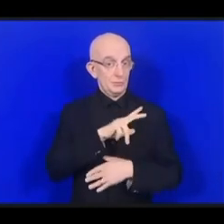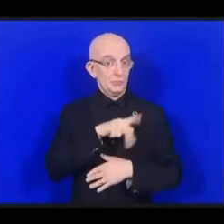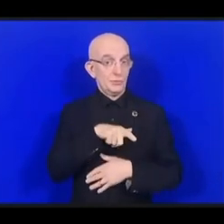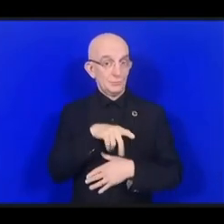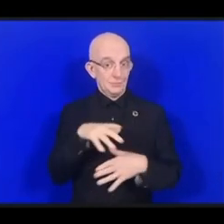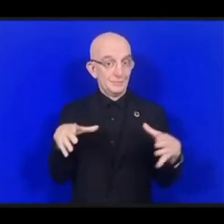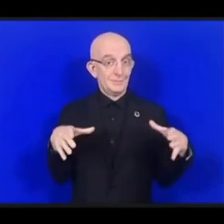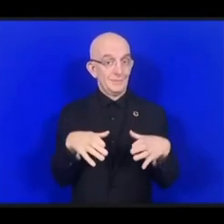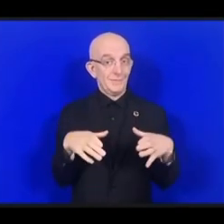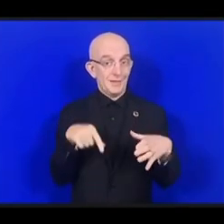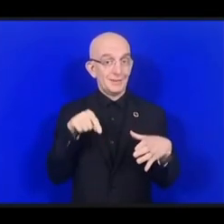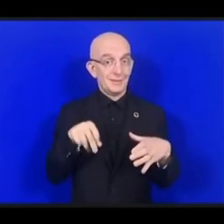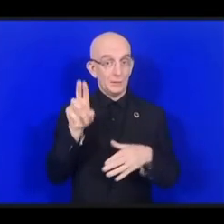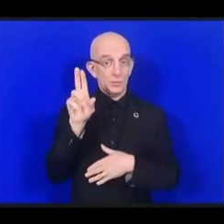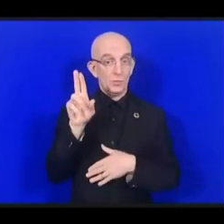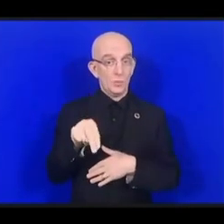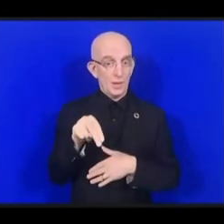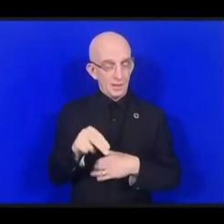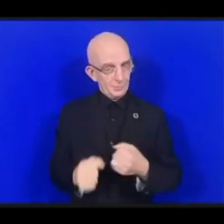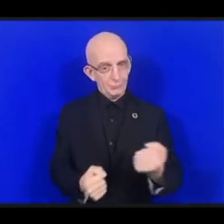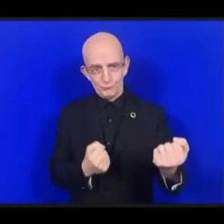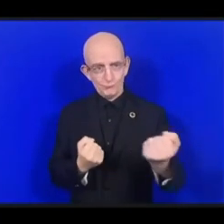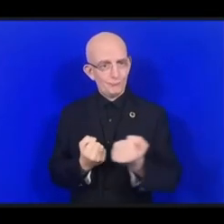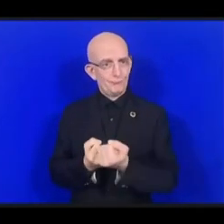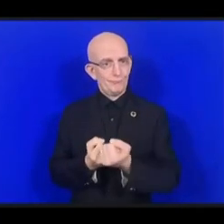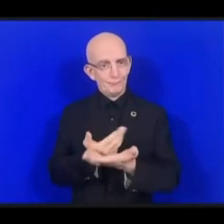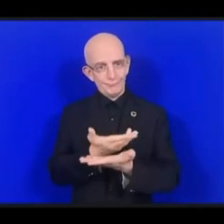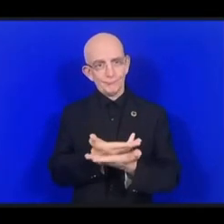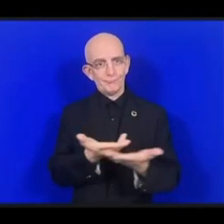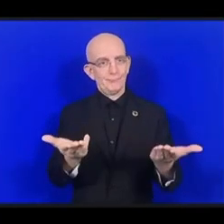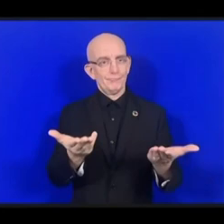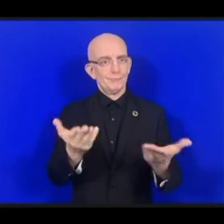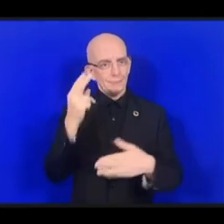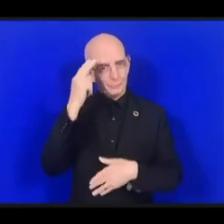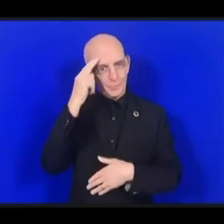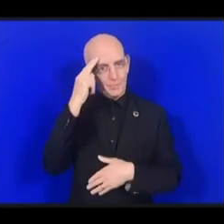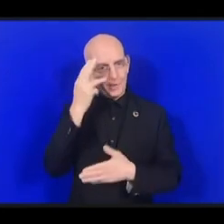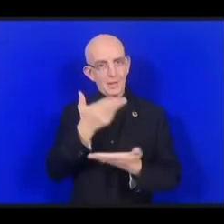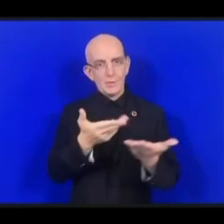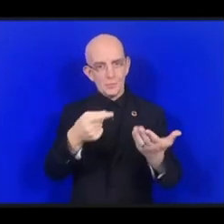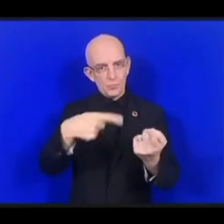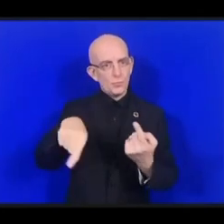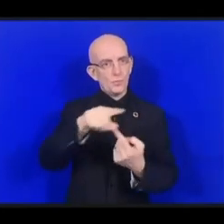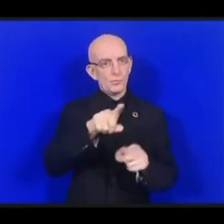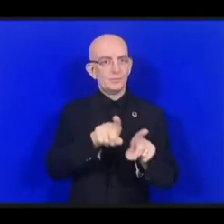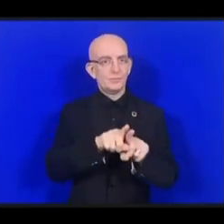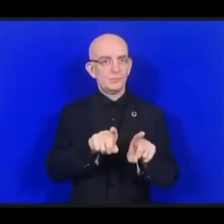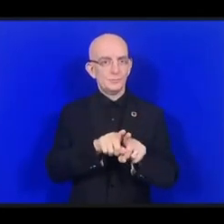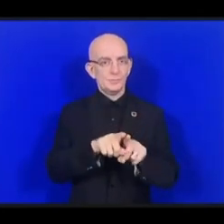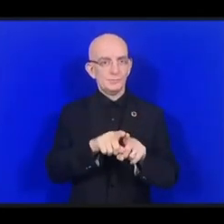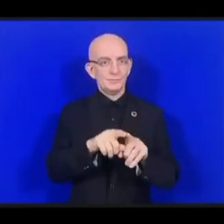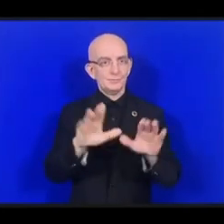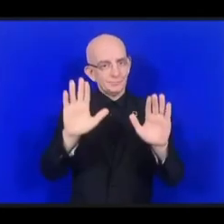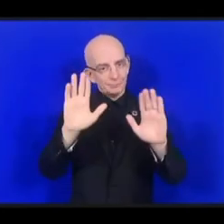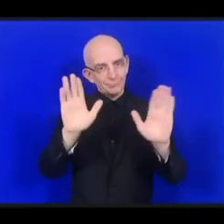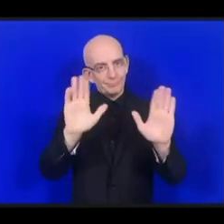おりますさよなら京都そして来年リアドでおめにかかり